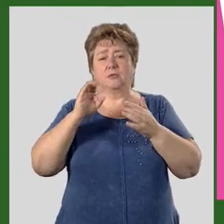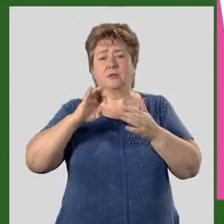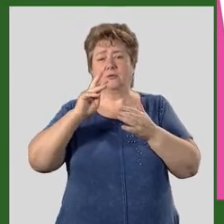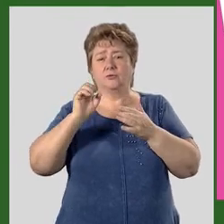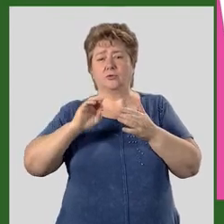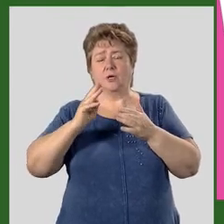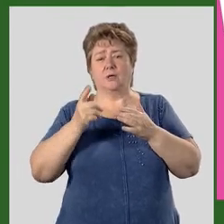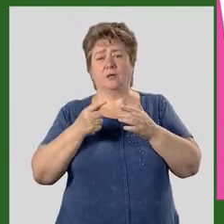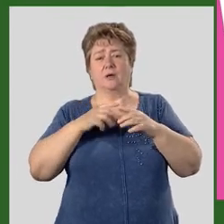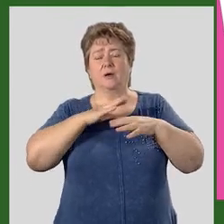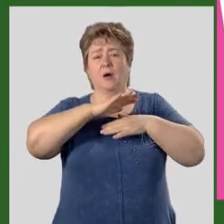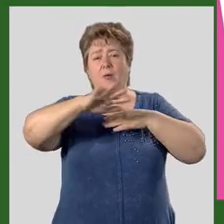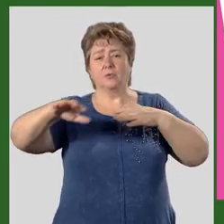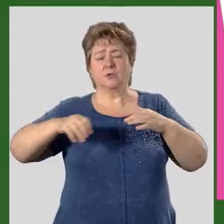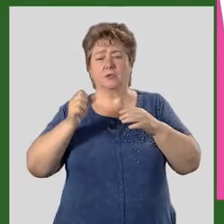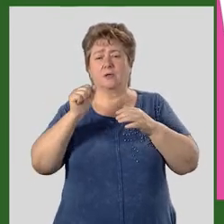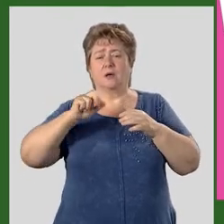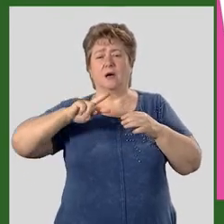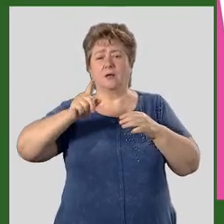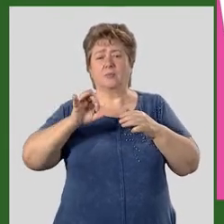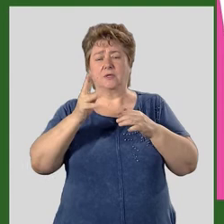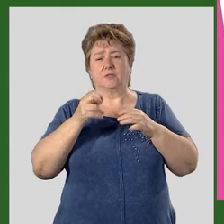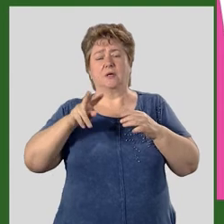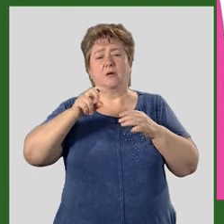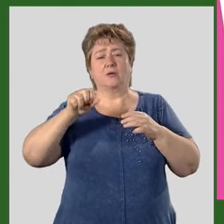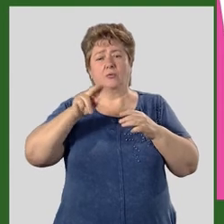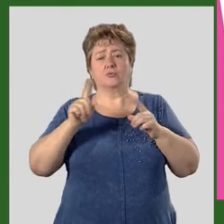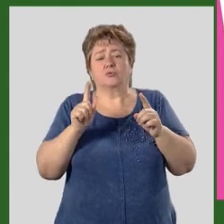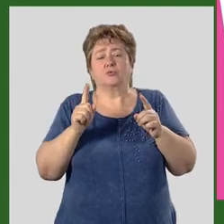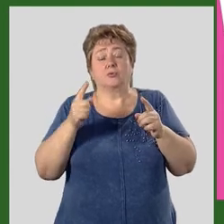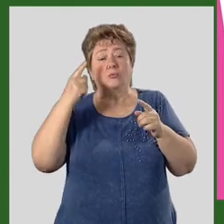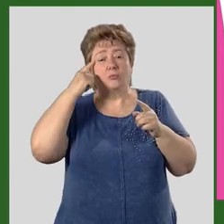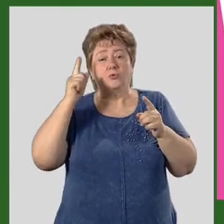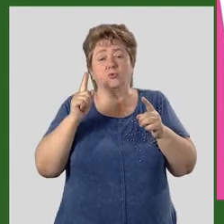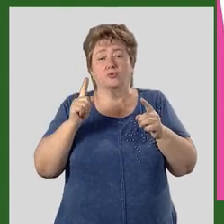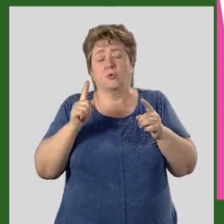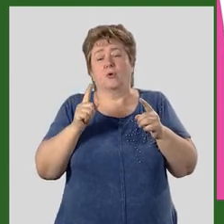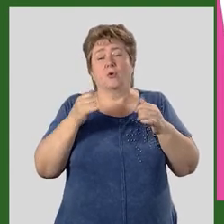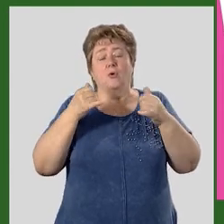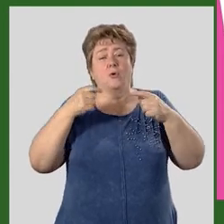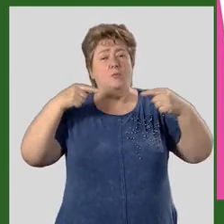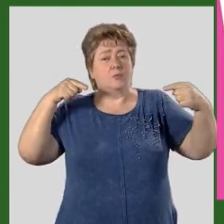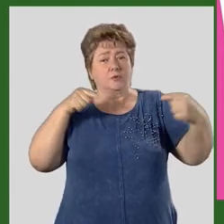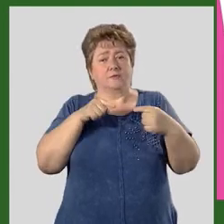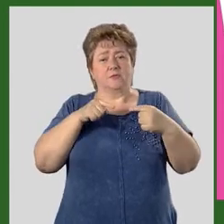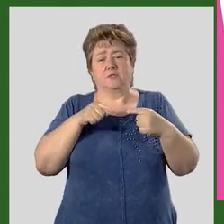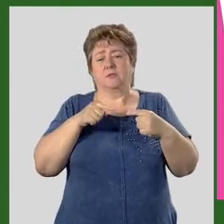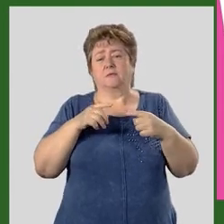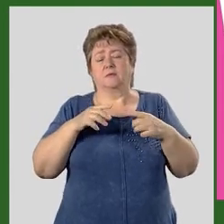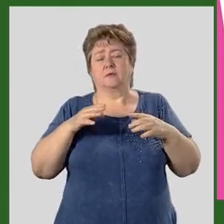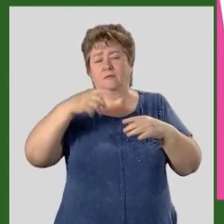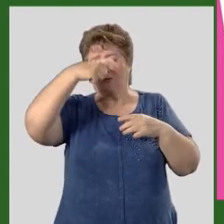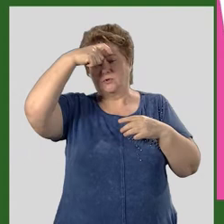Тяньшане обширное альпийское оледенение, что казалось тогда противоестественным